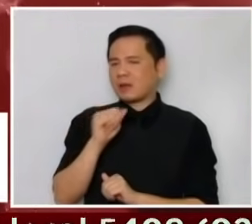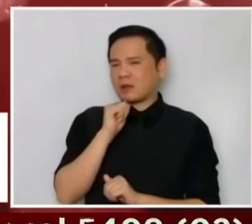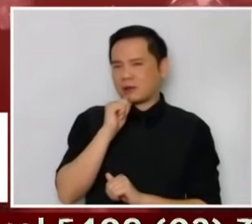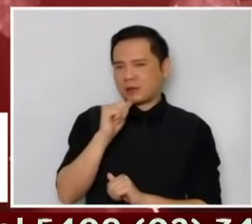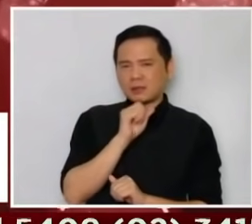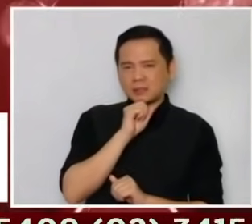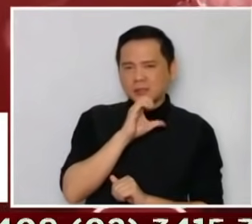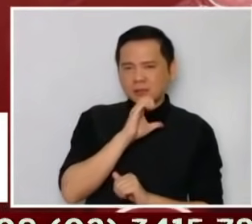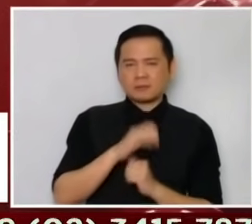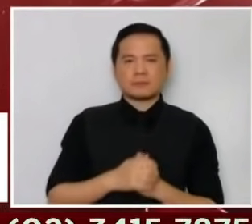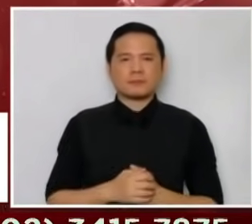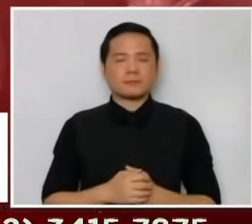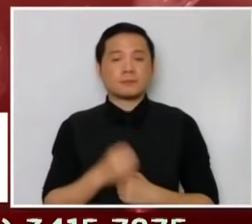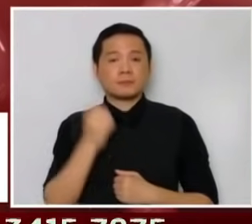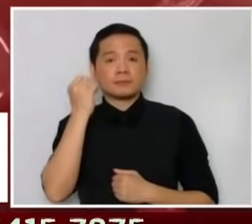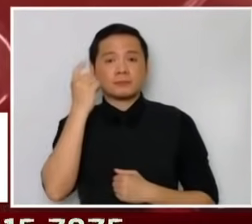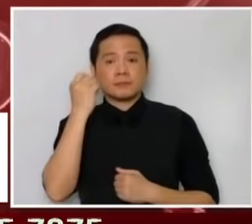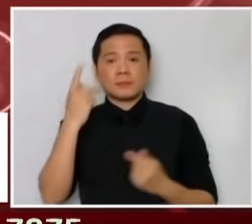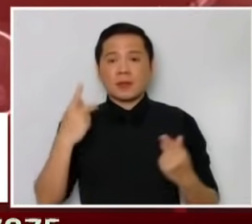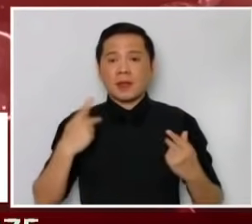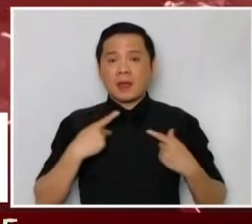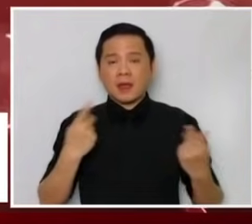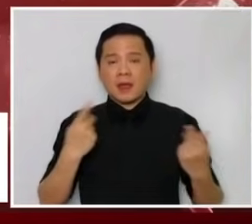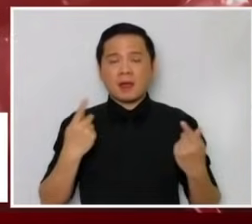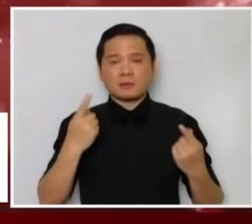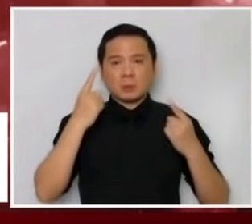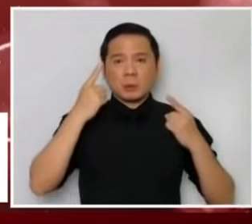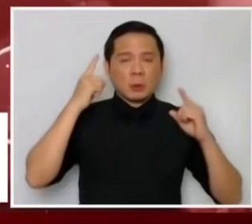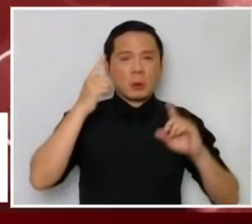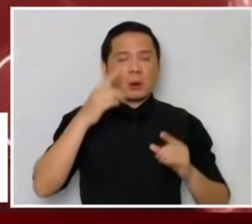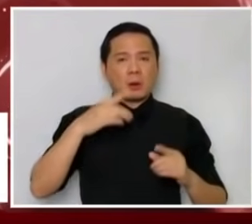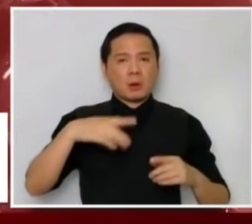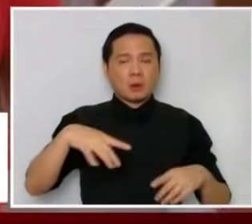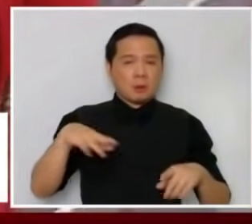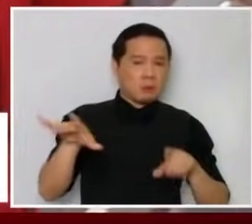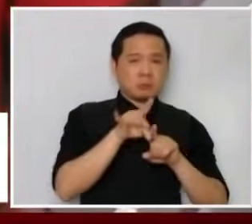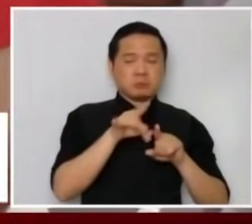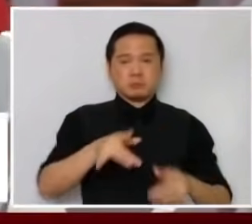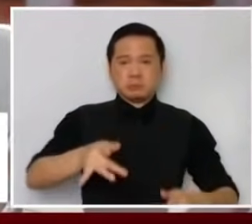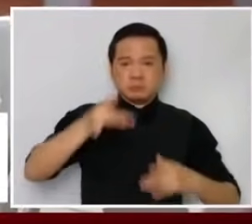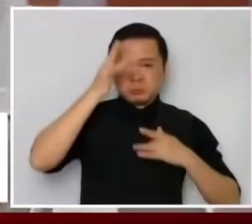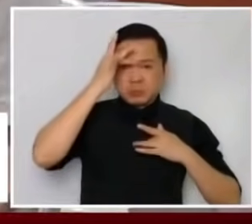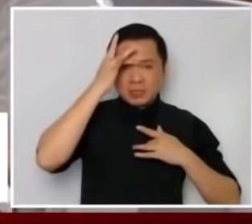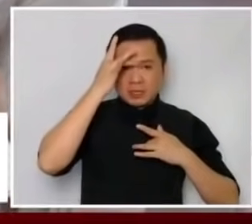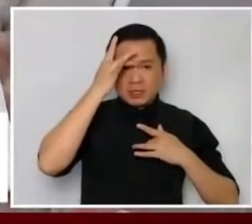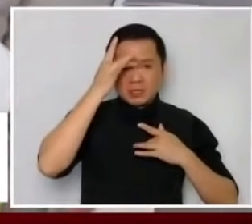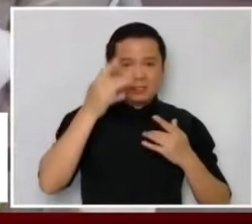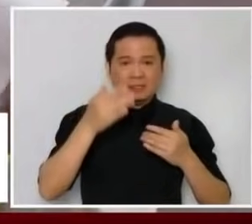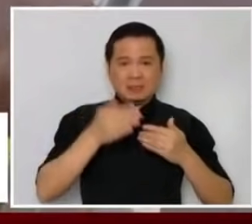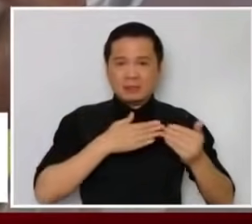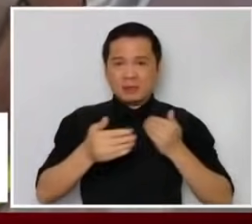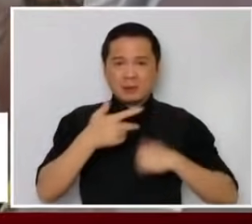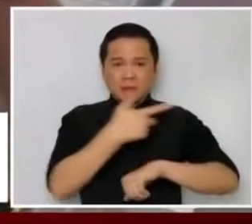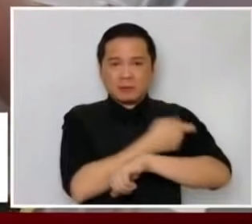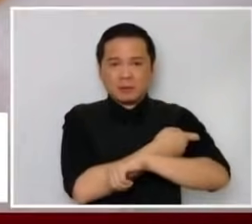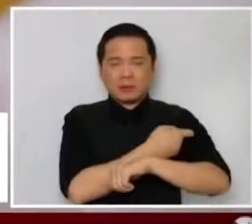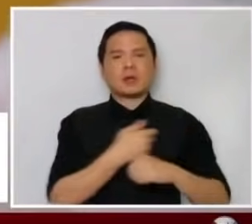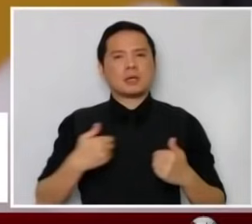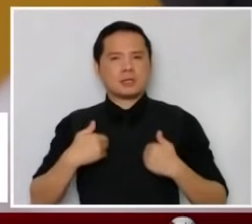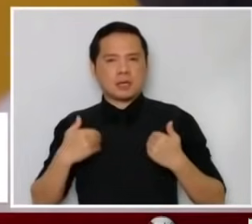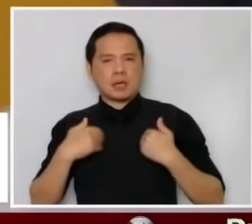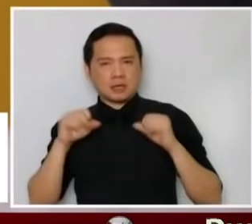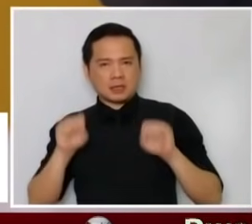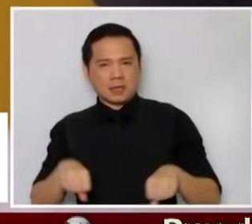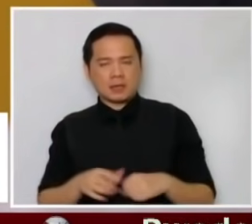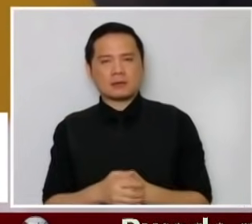mga nakakaranas ng breakthrough infection ay mga mas bata. 90% na nagkaka-breakthrough ay yung mga bata, pero yung